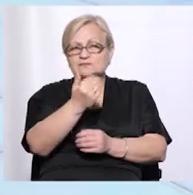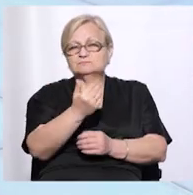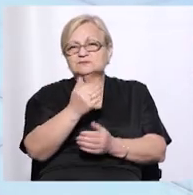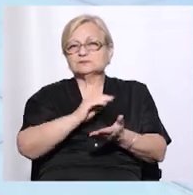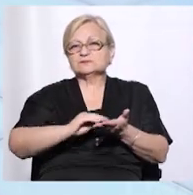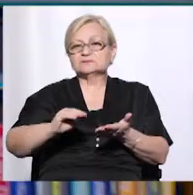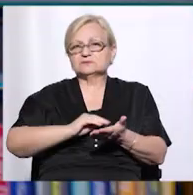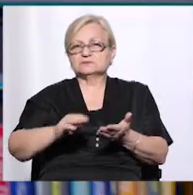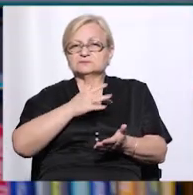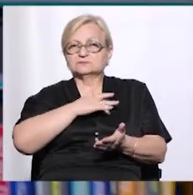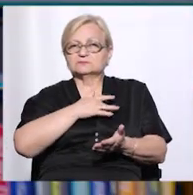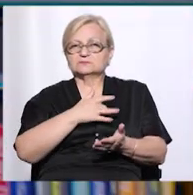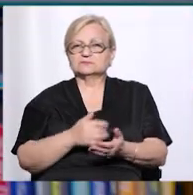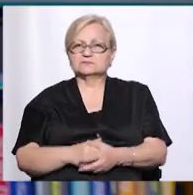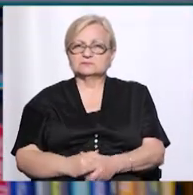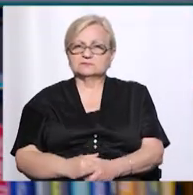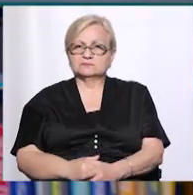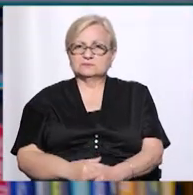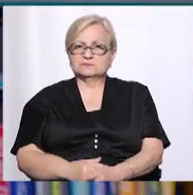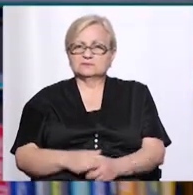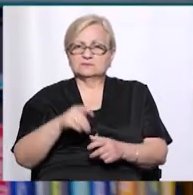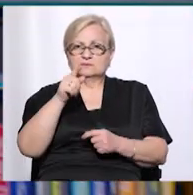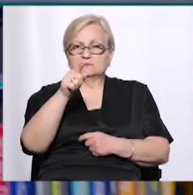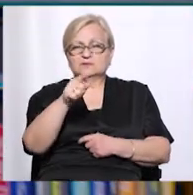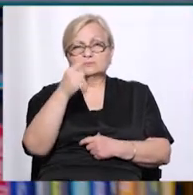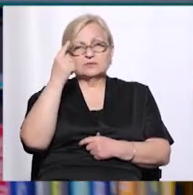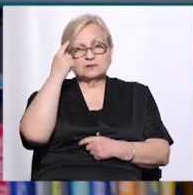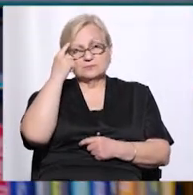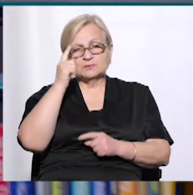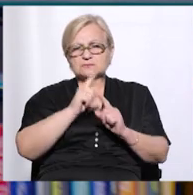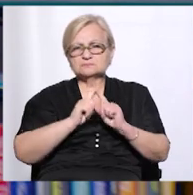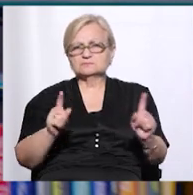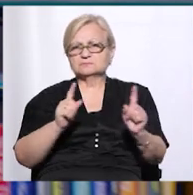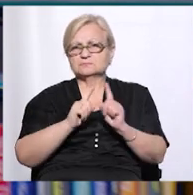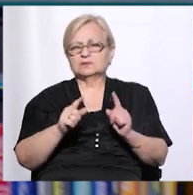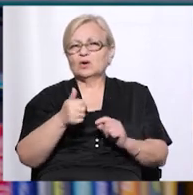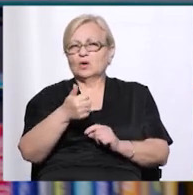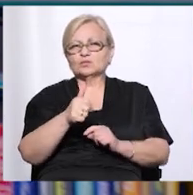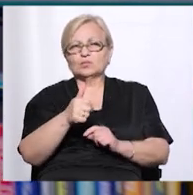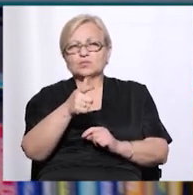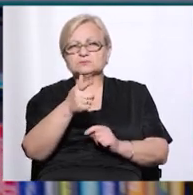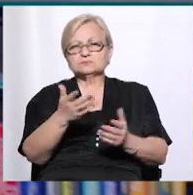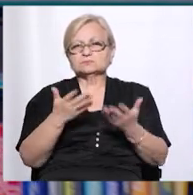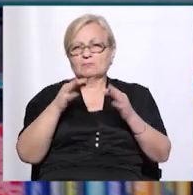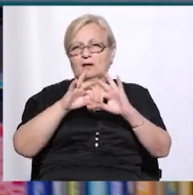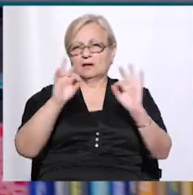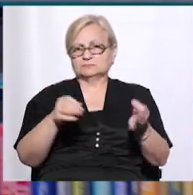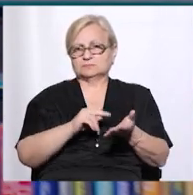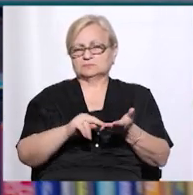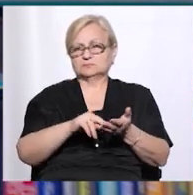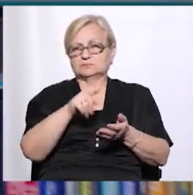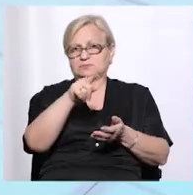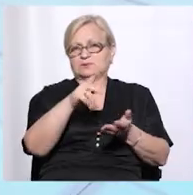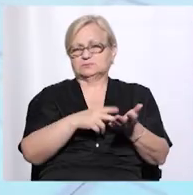სტილზე, იფიქროთ იმ თავისებურებაზე, რითიც როგორც მხატვრული ნაწარმოები გამოირჩევა